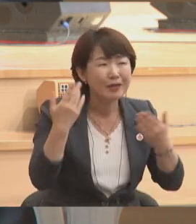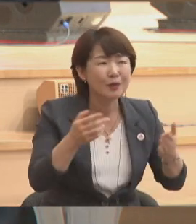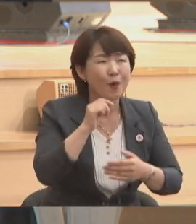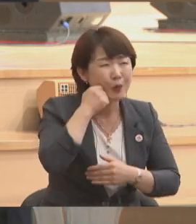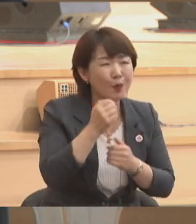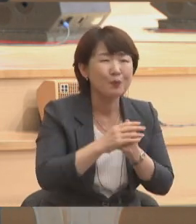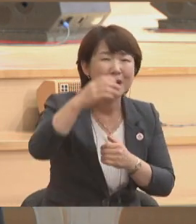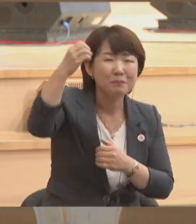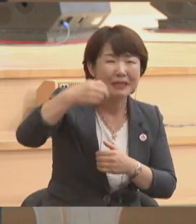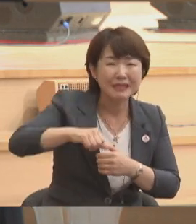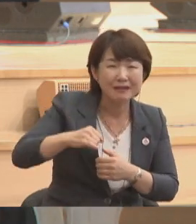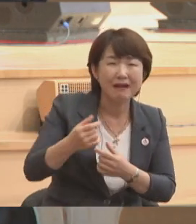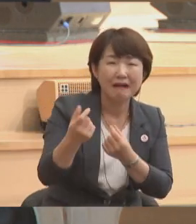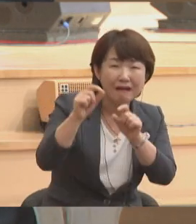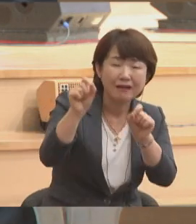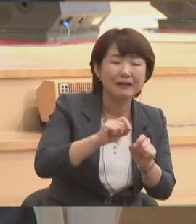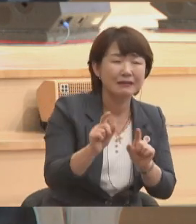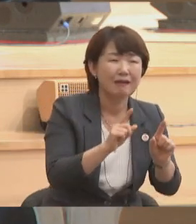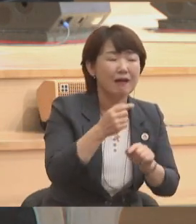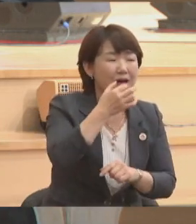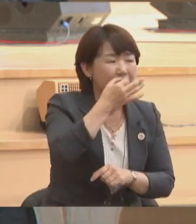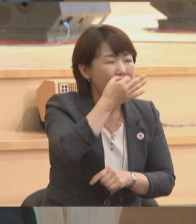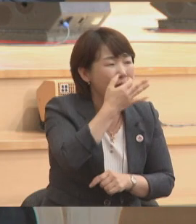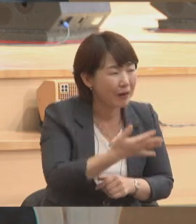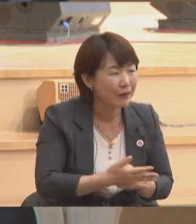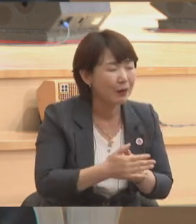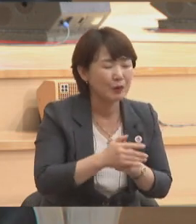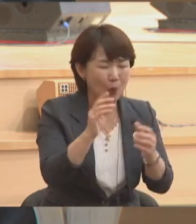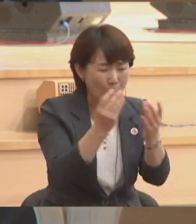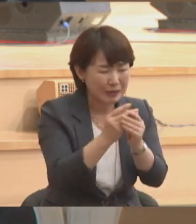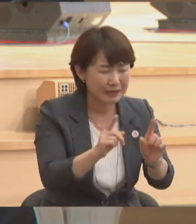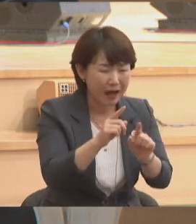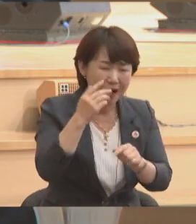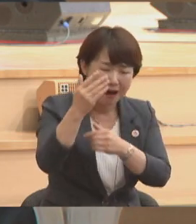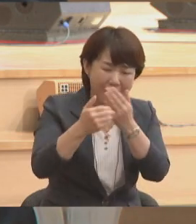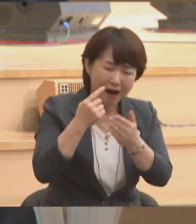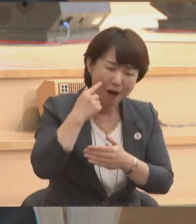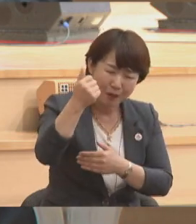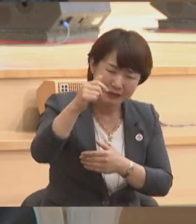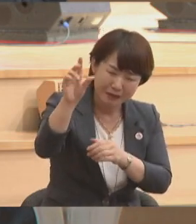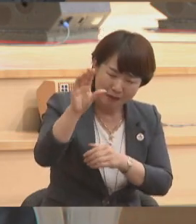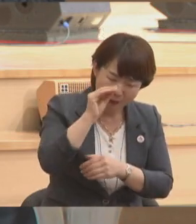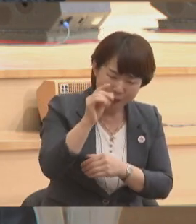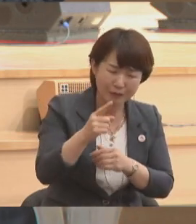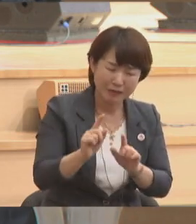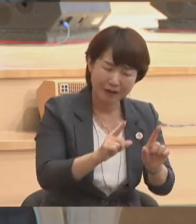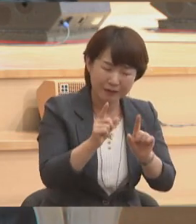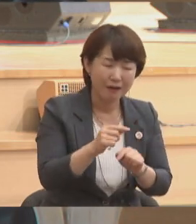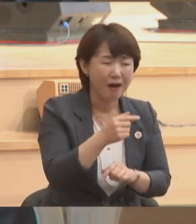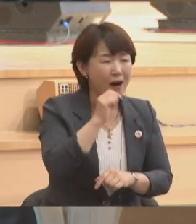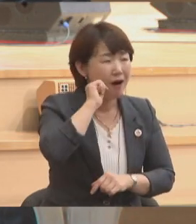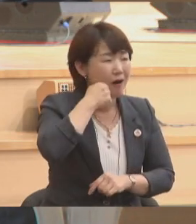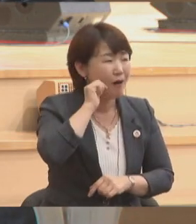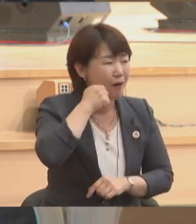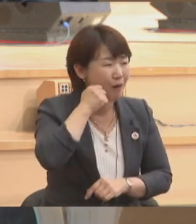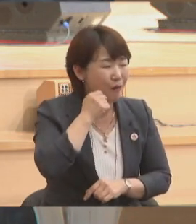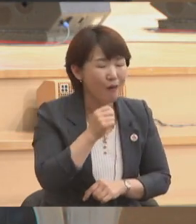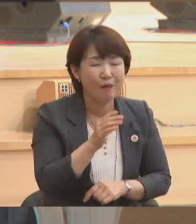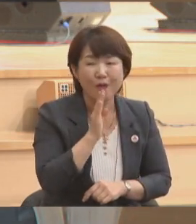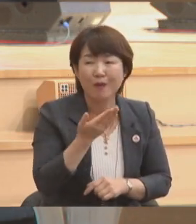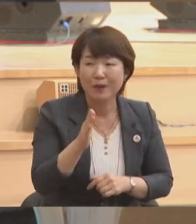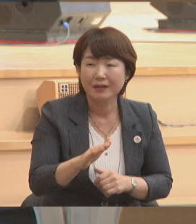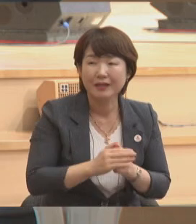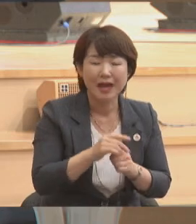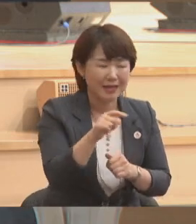사는 것도 온전한 삶, 하나님 아버지의 거룩함을 따라서 거룩해지는 것, 이것도 다 어려운데